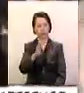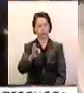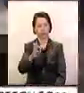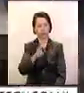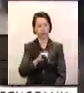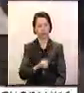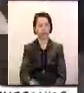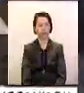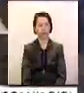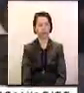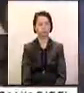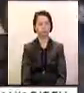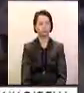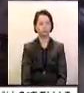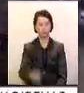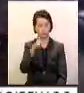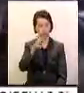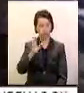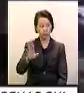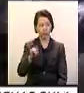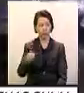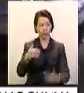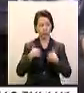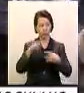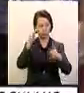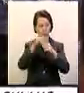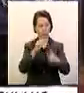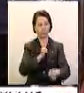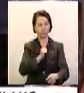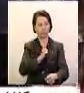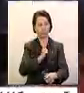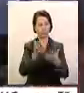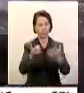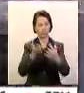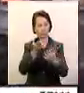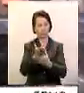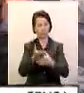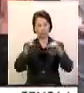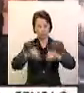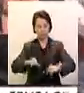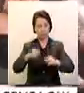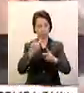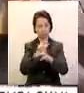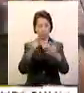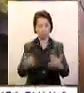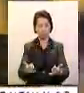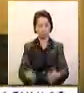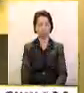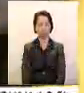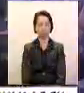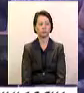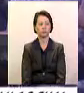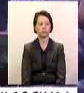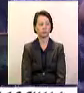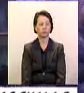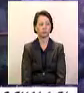Suzuki 2020. Kerana baginya, dia mempunyai misi tersendiri ingin menebus kekalahan pada edisi kali ini.